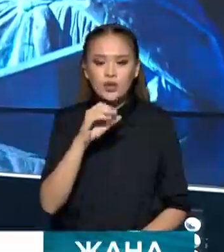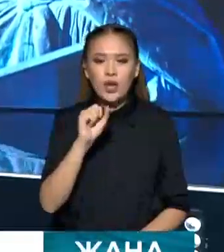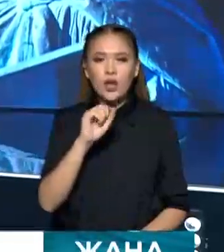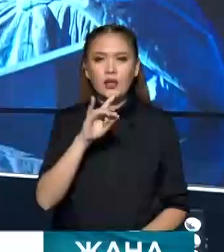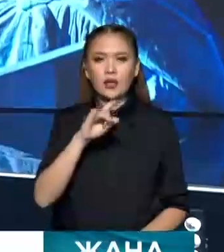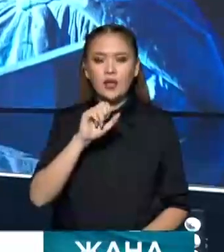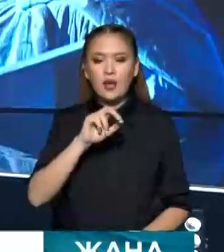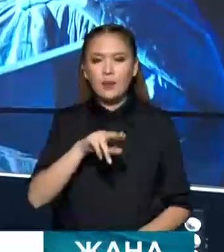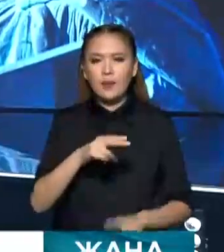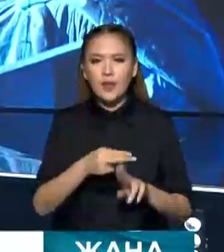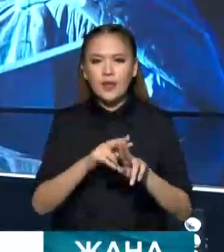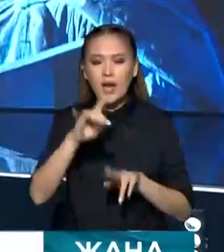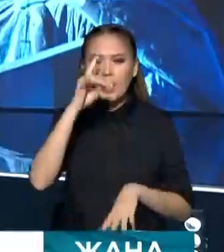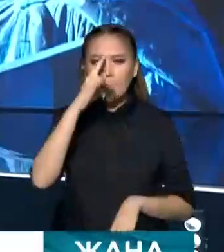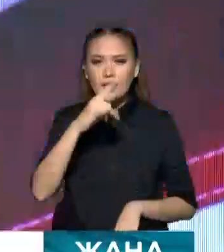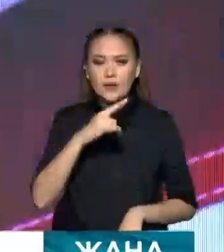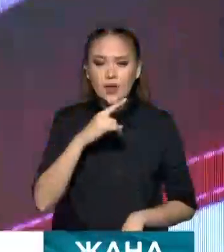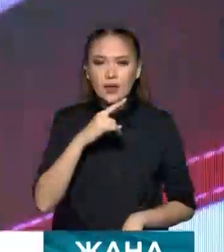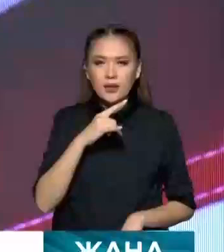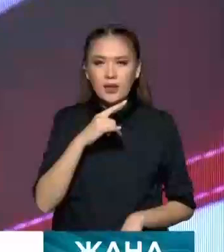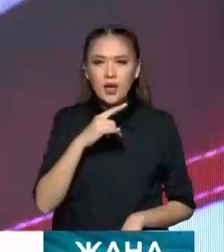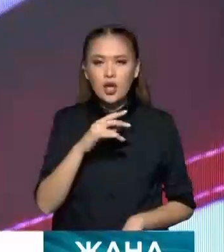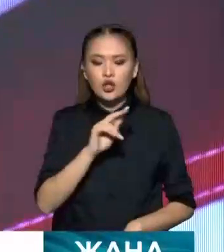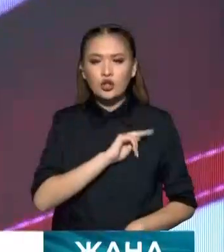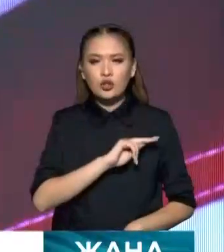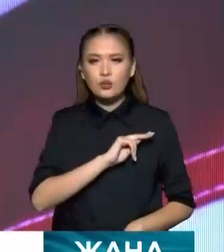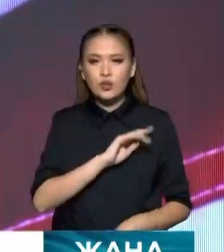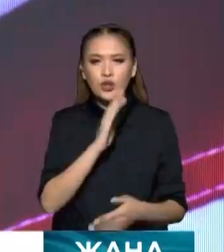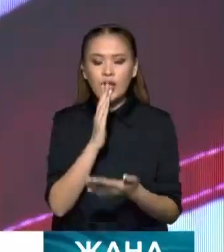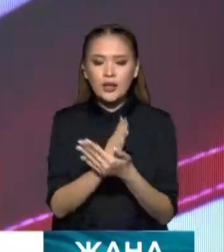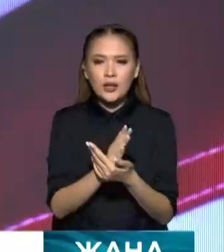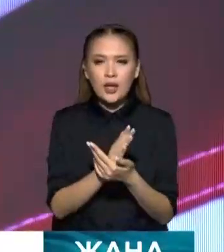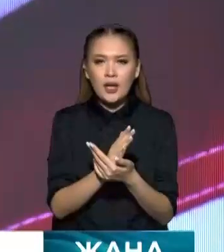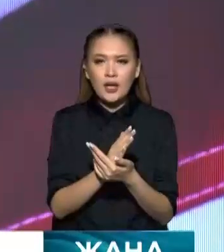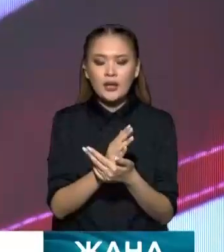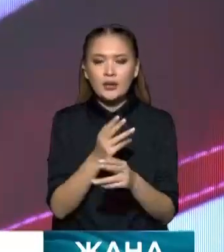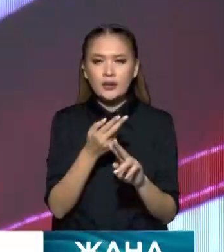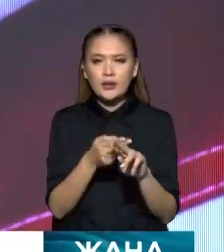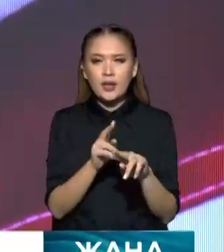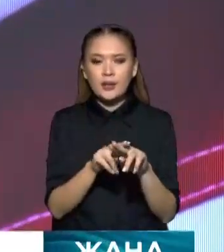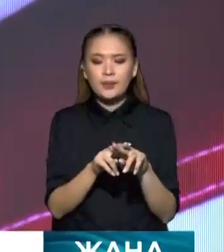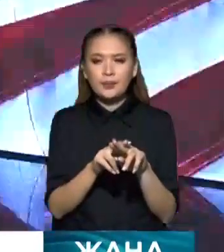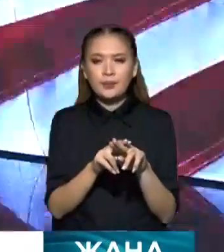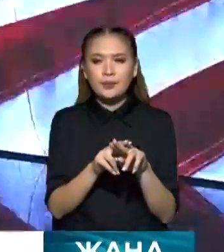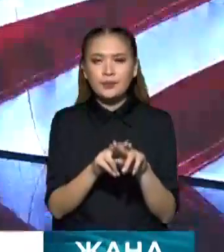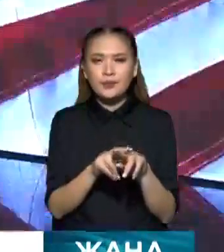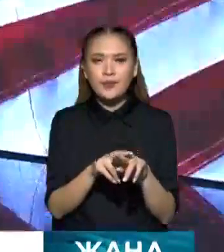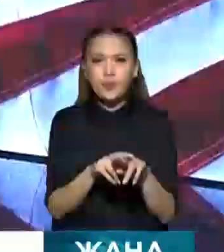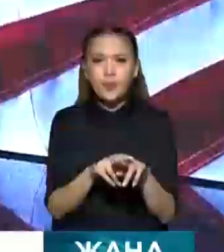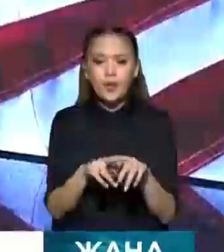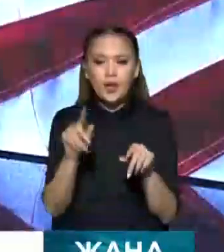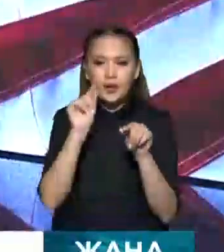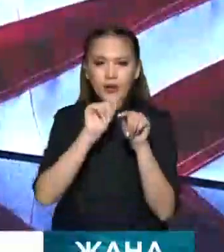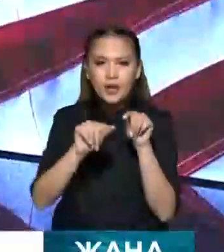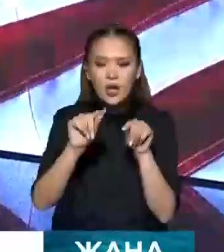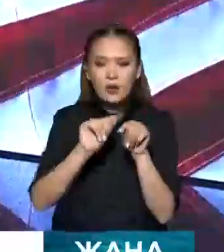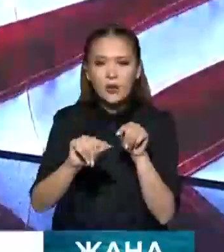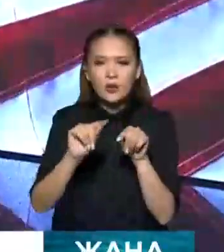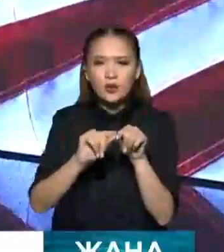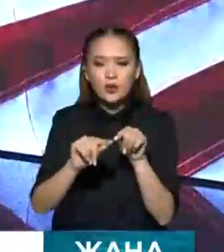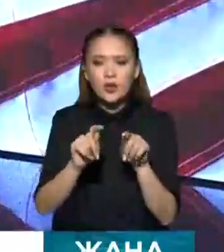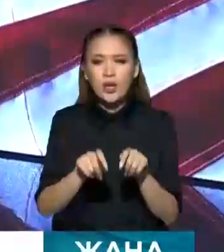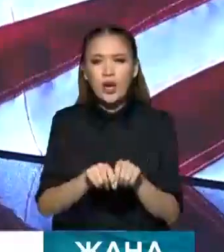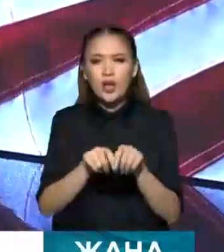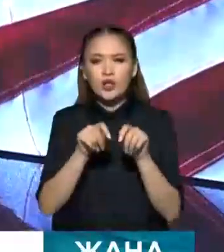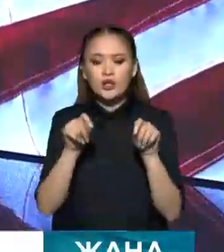birge Kazakstan'da jumıs isteyen startuptardın venture'lı korlarga Microsoft'un özünün zertxanasının açılıwının özü laboratoriyalar bul endi tek